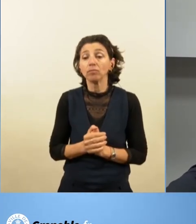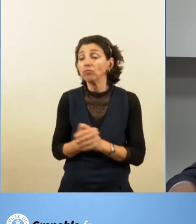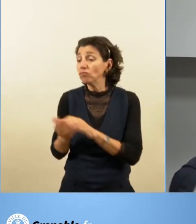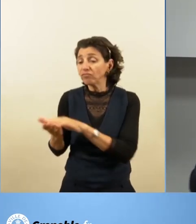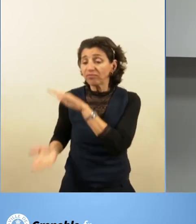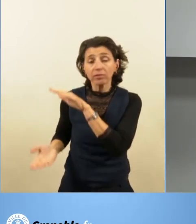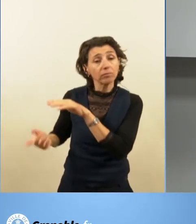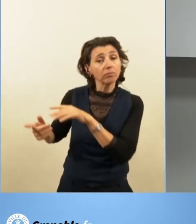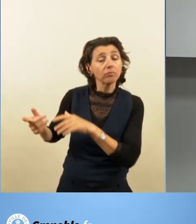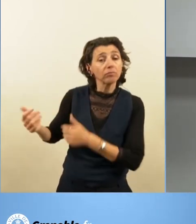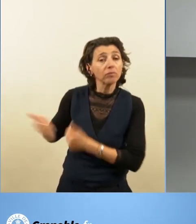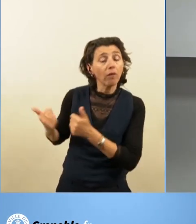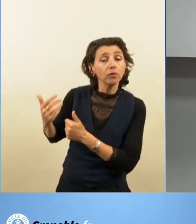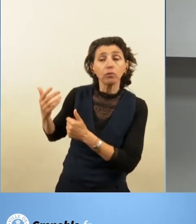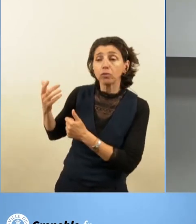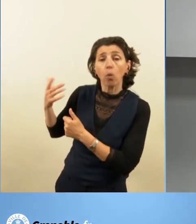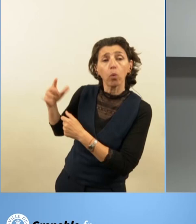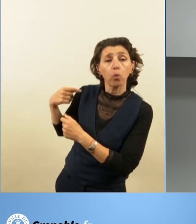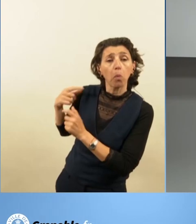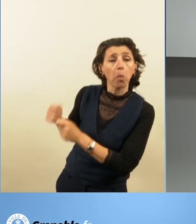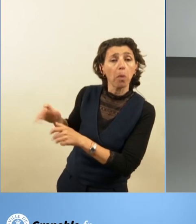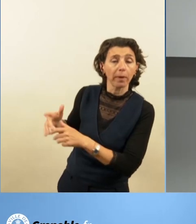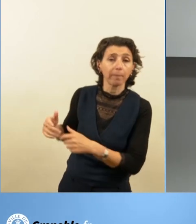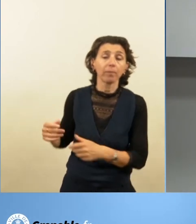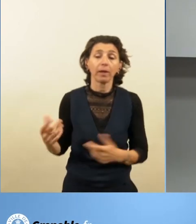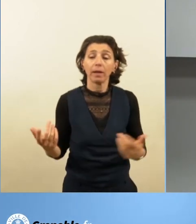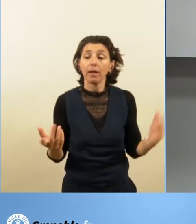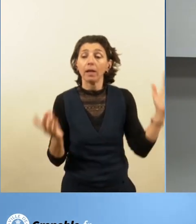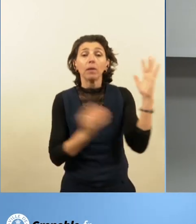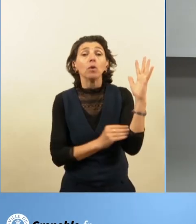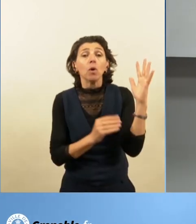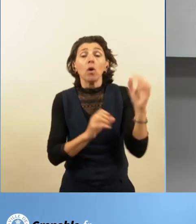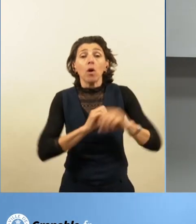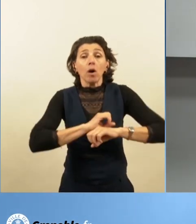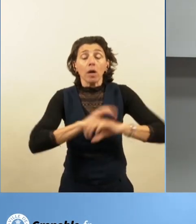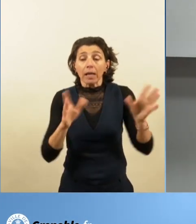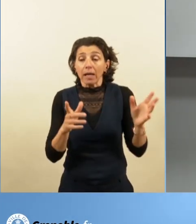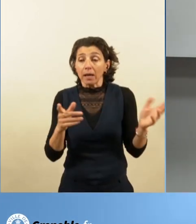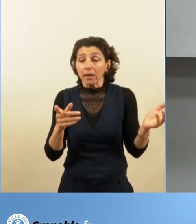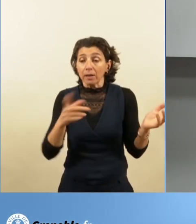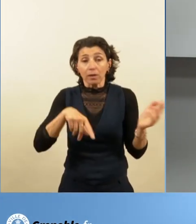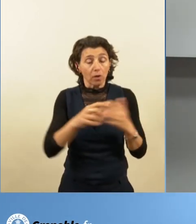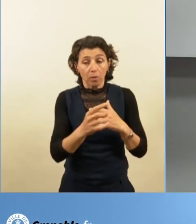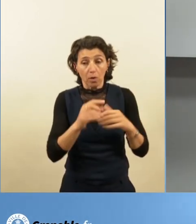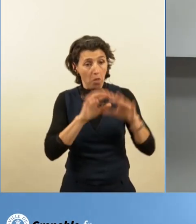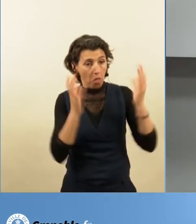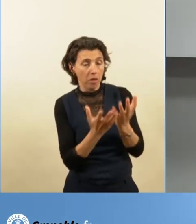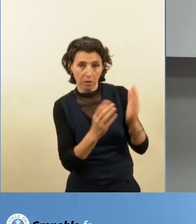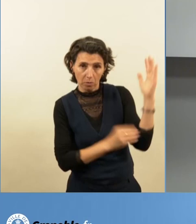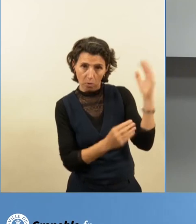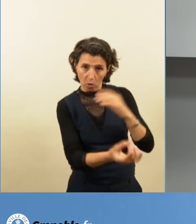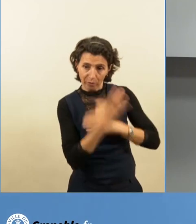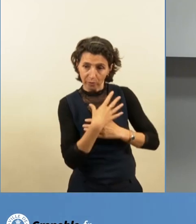des services qui a les autres numéros l'amendement a priori c'est assez lisible puisque vous proposez le refus de l'ensemble des amendements